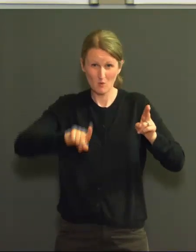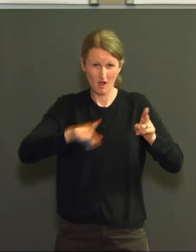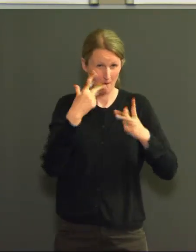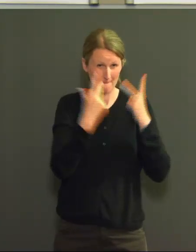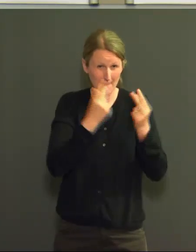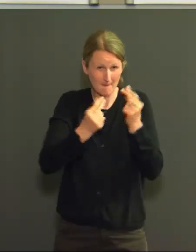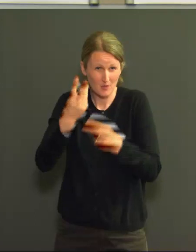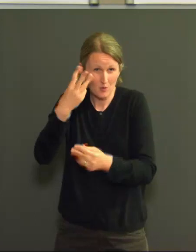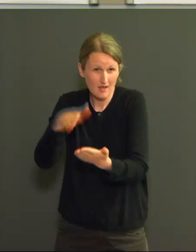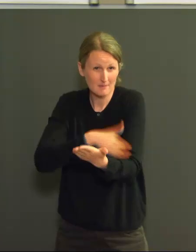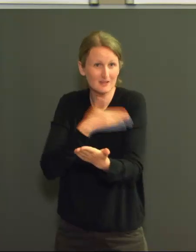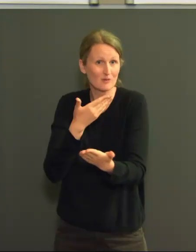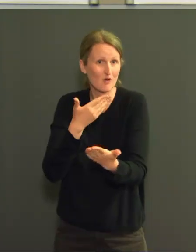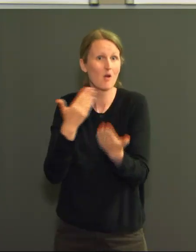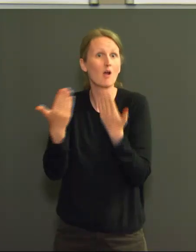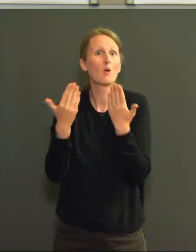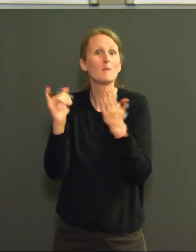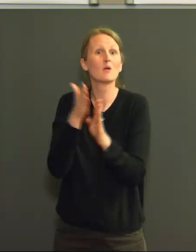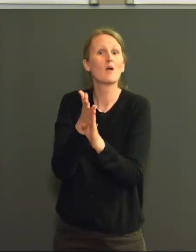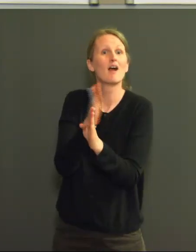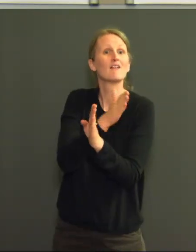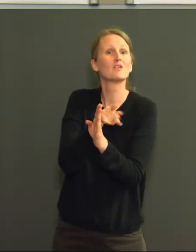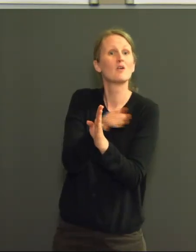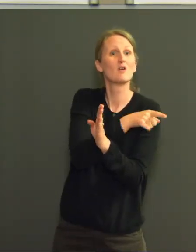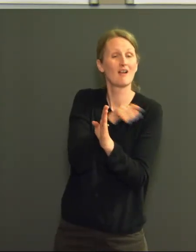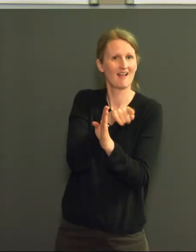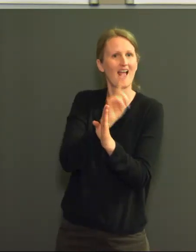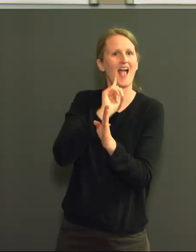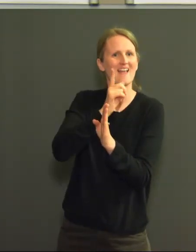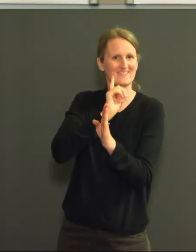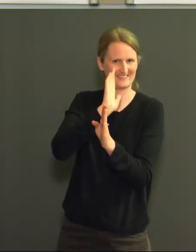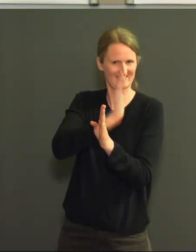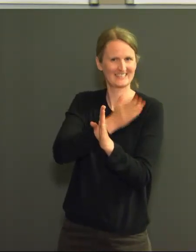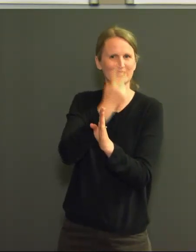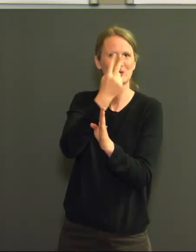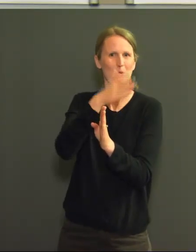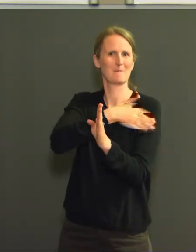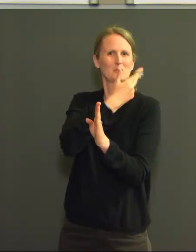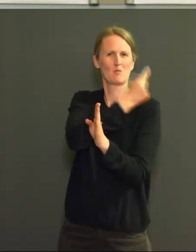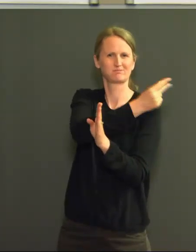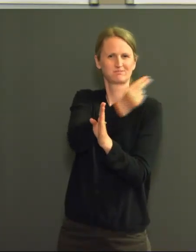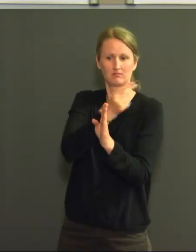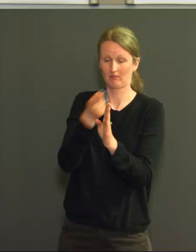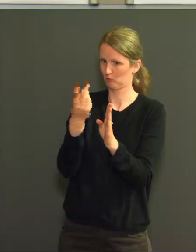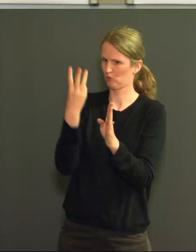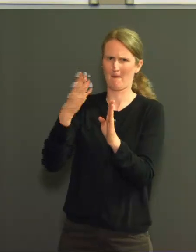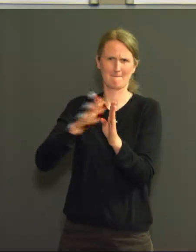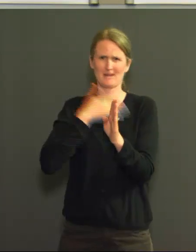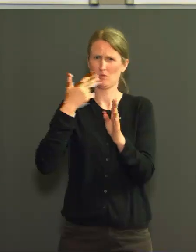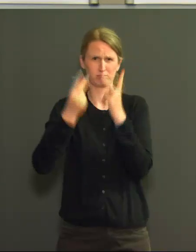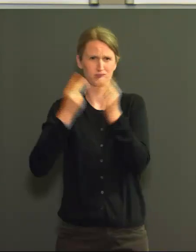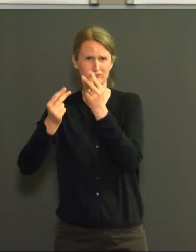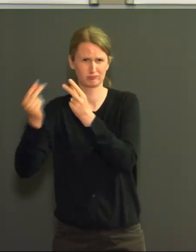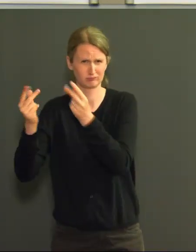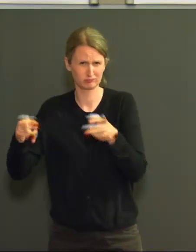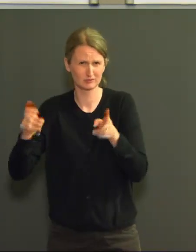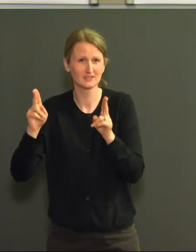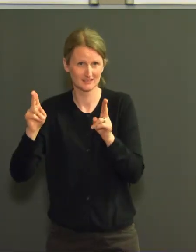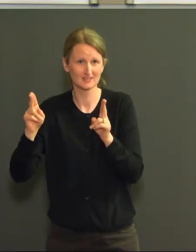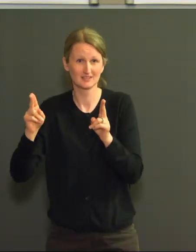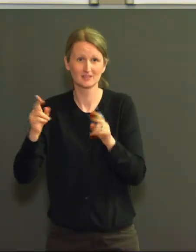avions administré 2 millions de doses. Et au début de cette année, il nous a fallu 3 mois, soit de